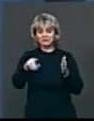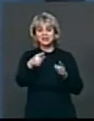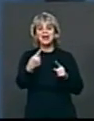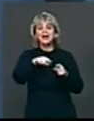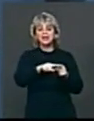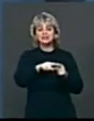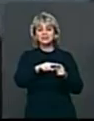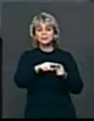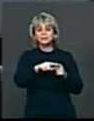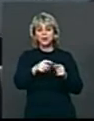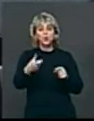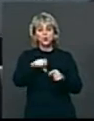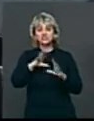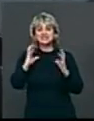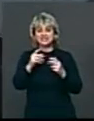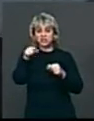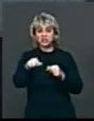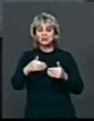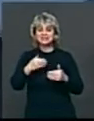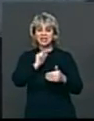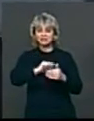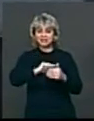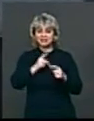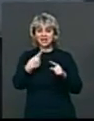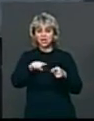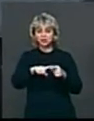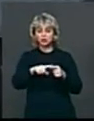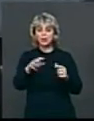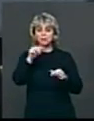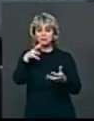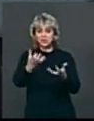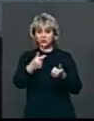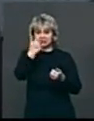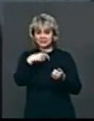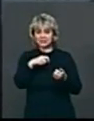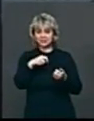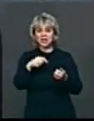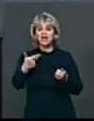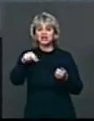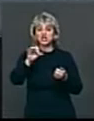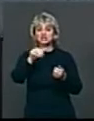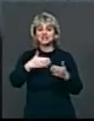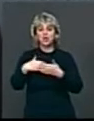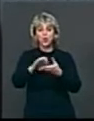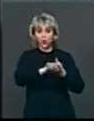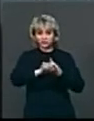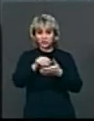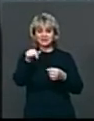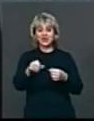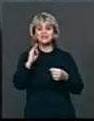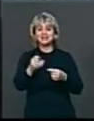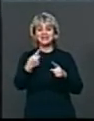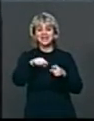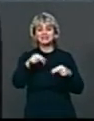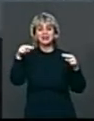Это очень серьезная миссия, которая берет на себя гражданское общество. И